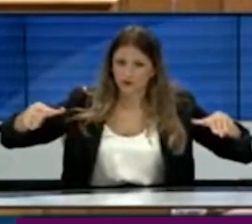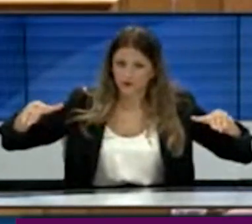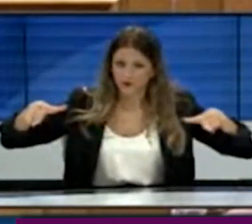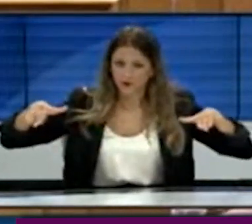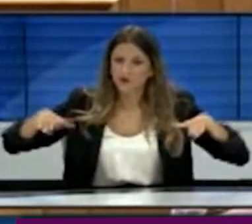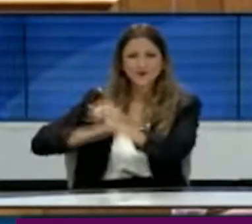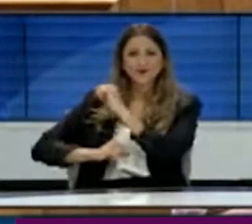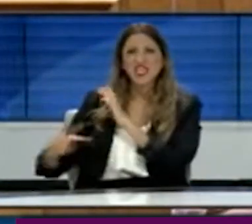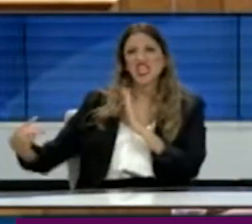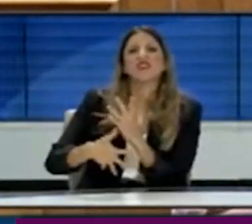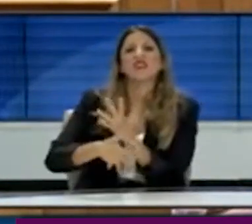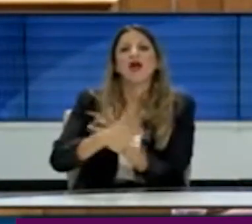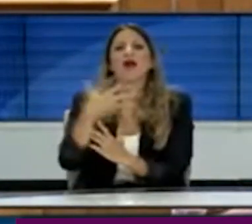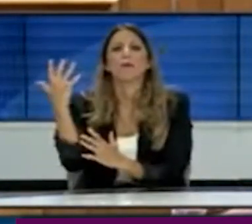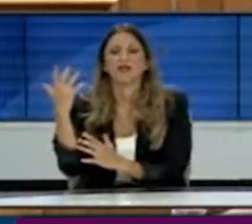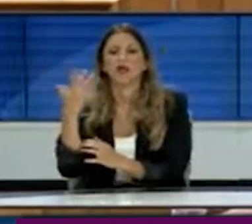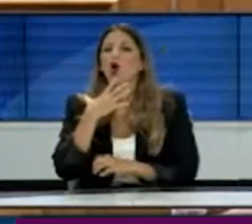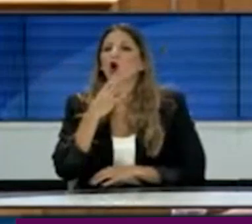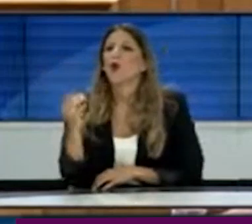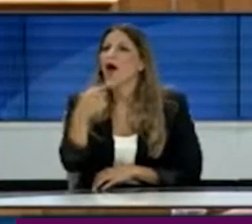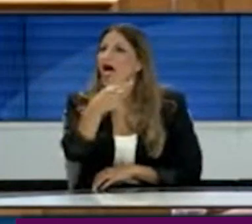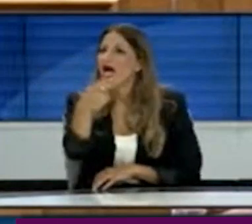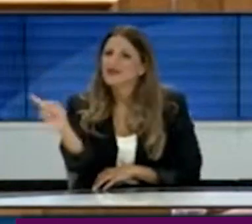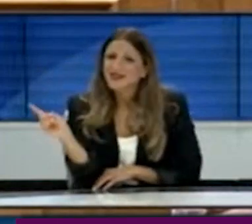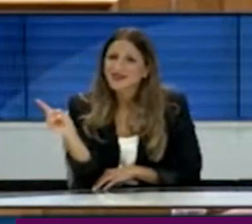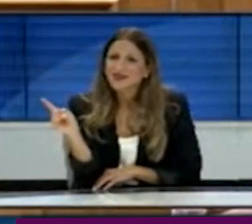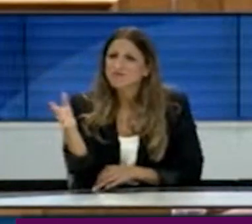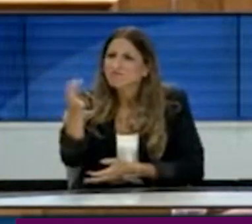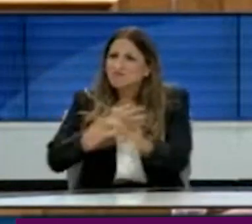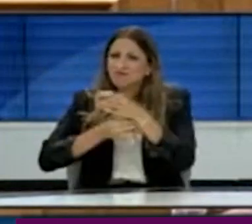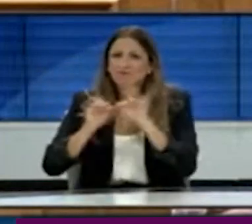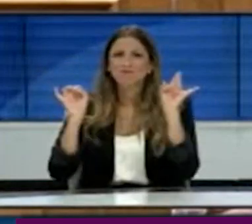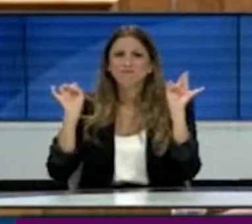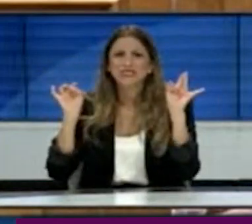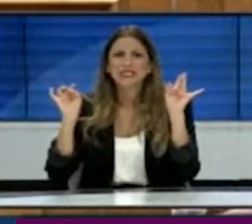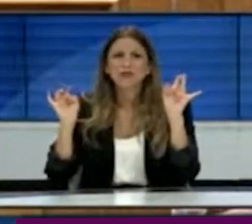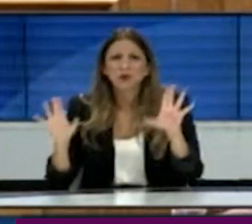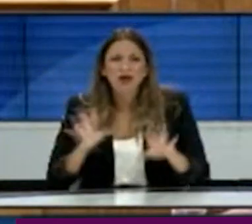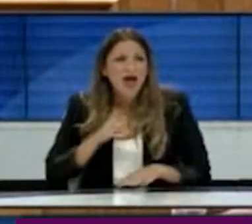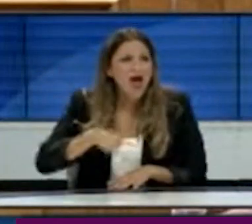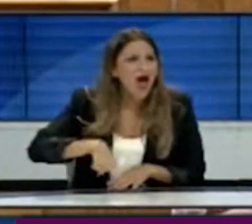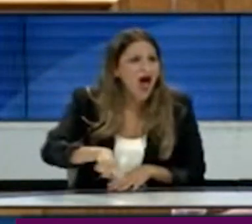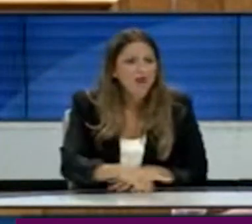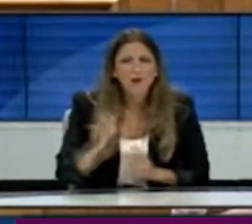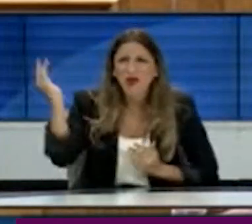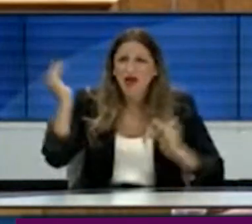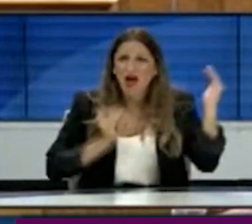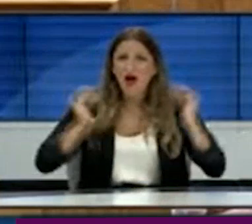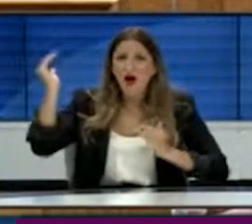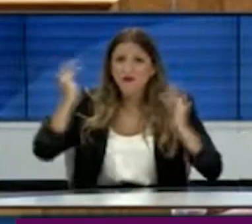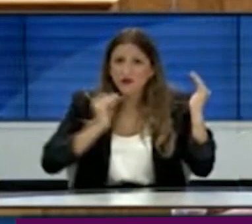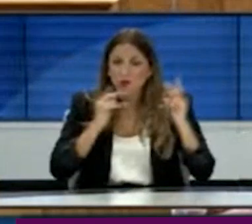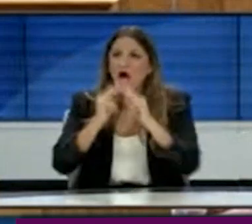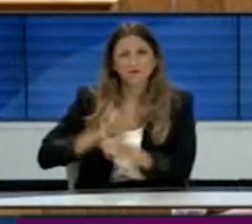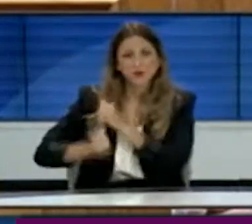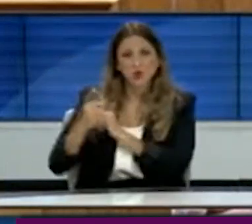το 2015. Γιατί προφανώς δεν έχετε τίποτα πιστικό να πείτε πια στις Ελληνίδες και στους Έλληνες για το σήμερα και το αύριο. Γι' αυτό